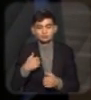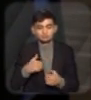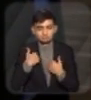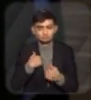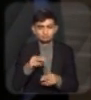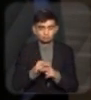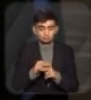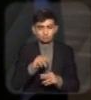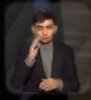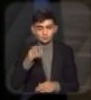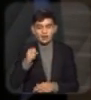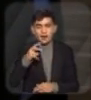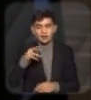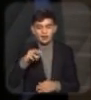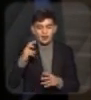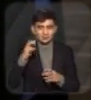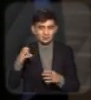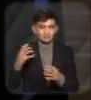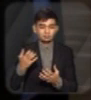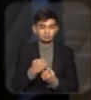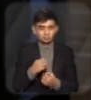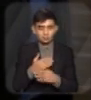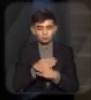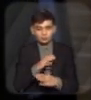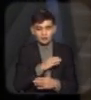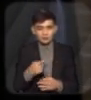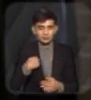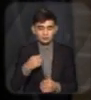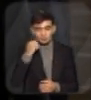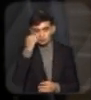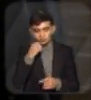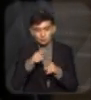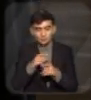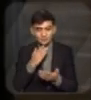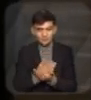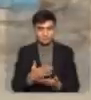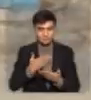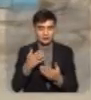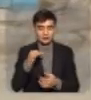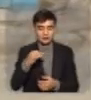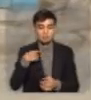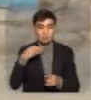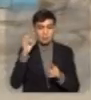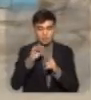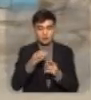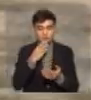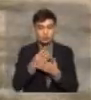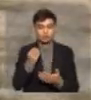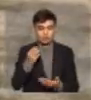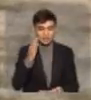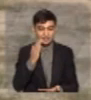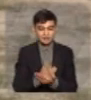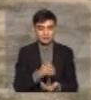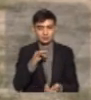гражданский альянс, и мы очень благодарны за это. Мы сделали все от нас зависящее, но у нас есть еще планы. Самым чистым в городе в этом